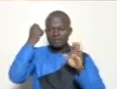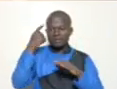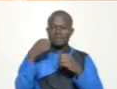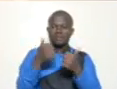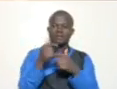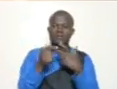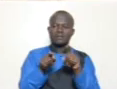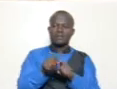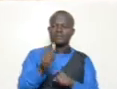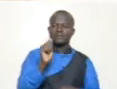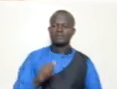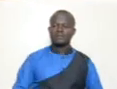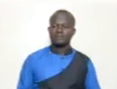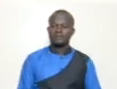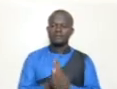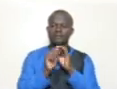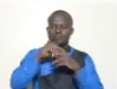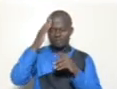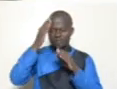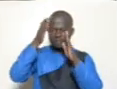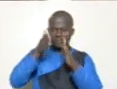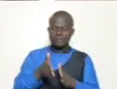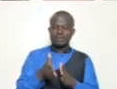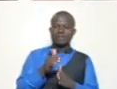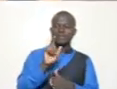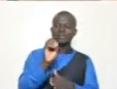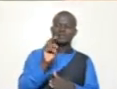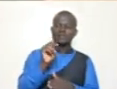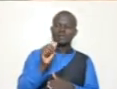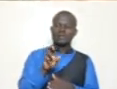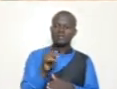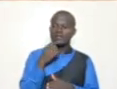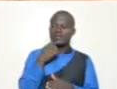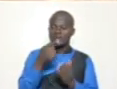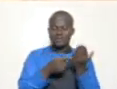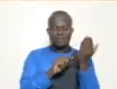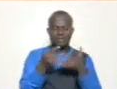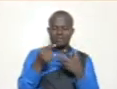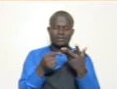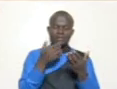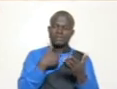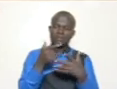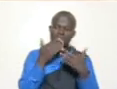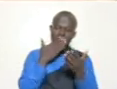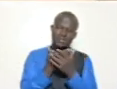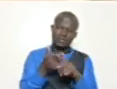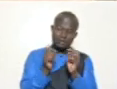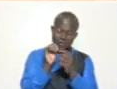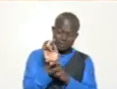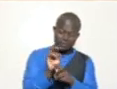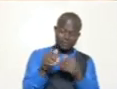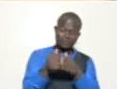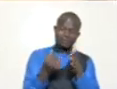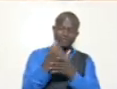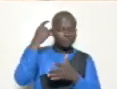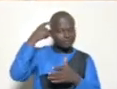ibintu nk'ibyo Imuguke mumenya muntu mu Brazil Leonard Kagemanya avuga ko ikoranabuhanga rifite ibyiza byinshi gusaba ngo rititondere rishobora